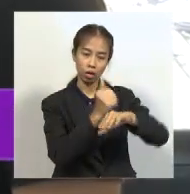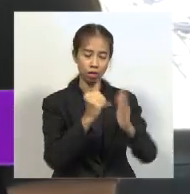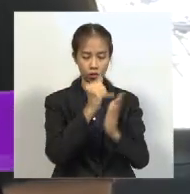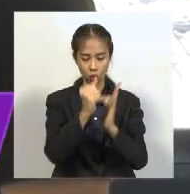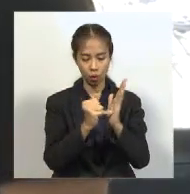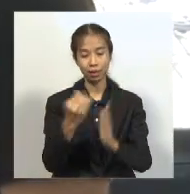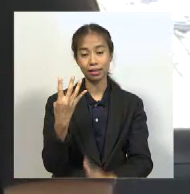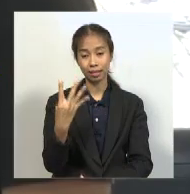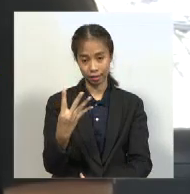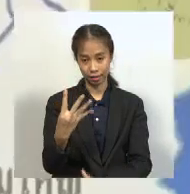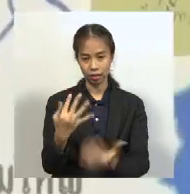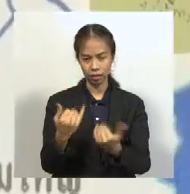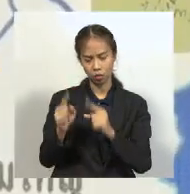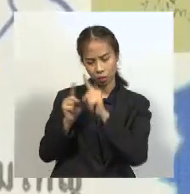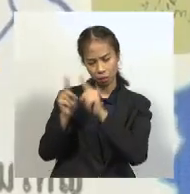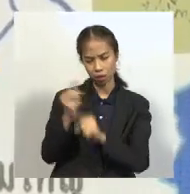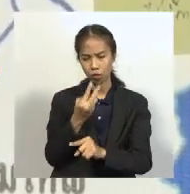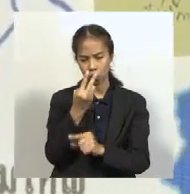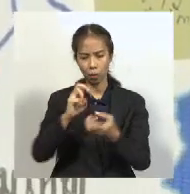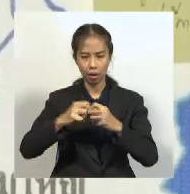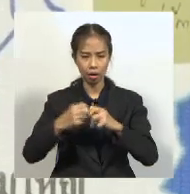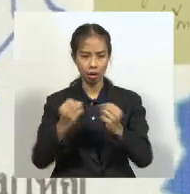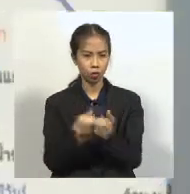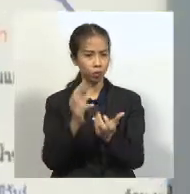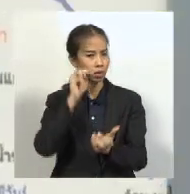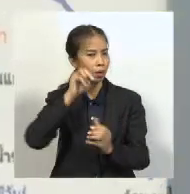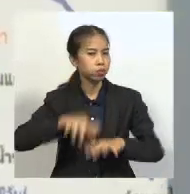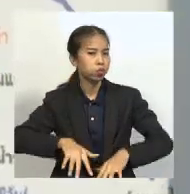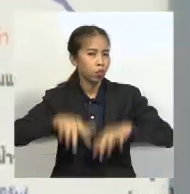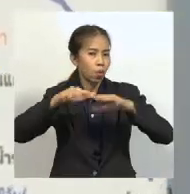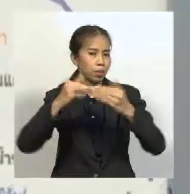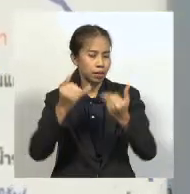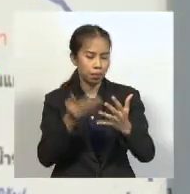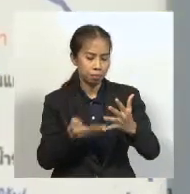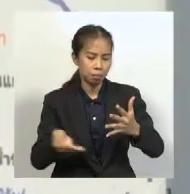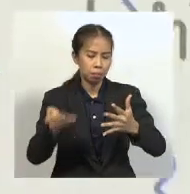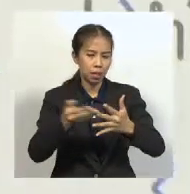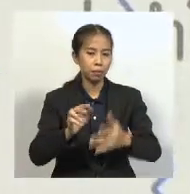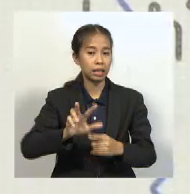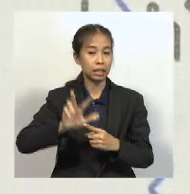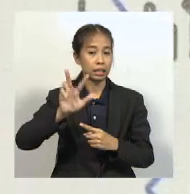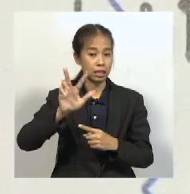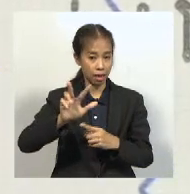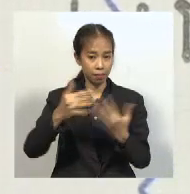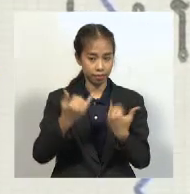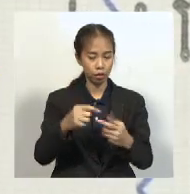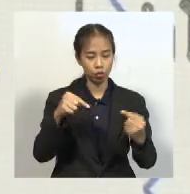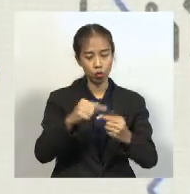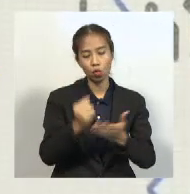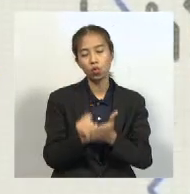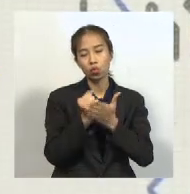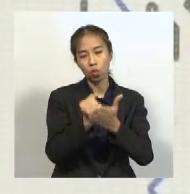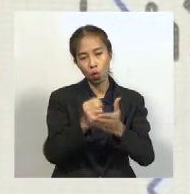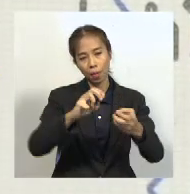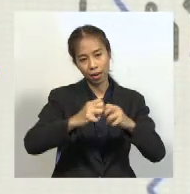จังหวัดนะครับในการประเมินสถานการณ์อุทกภัยโดยได้ยกระดับเป็นระดับ3ในการบูรณาการแก้ไขปัญหาอุทกภัยพื้นที่อีสาน